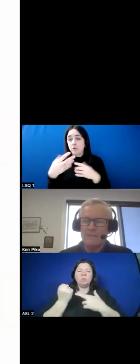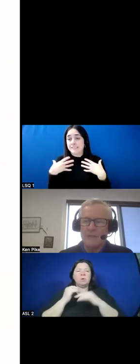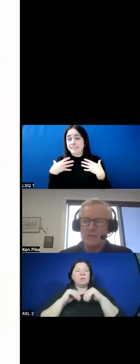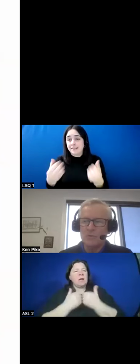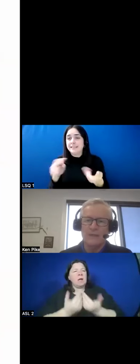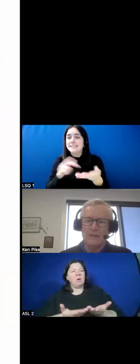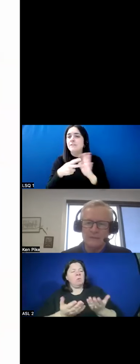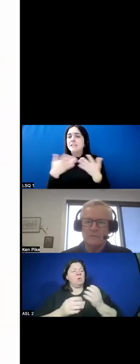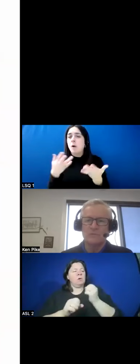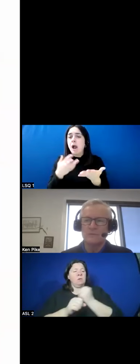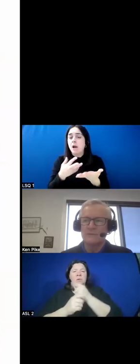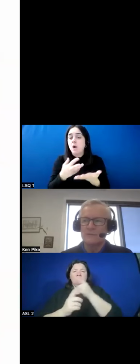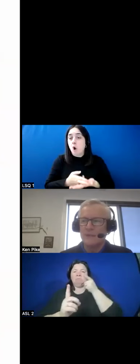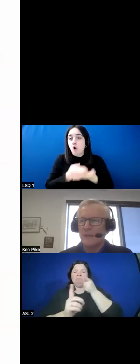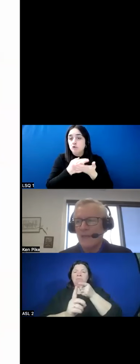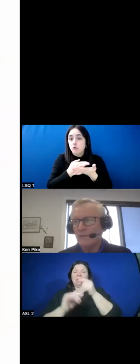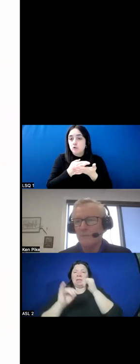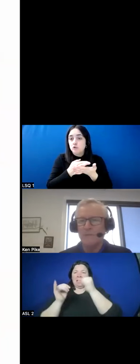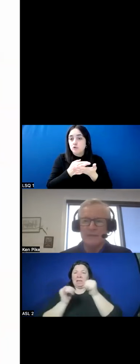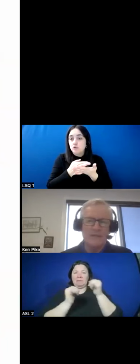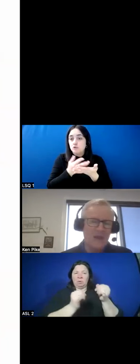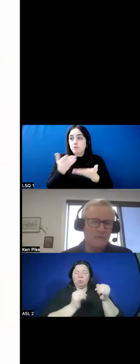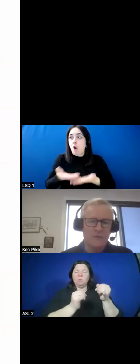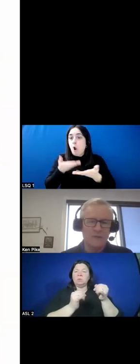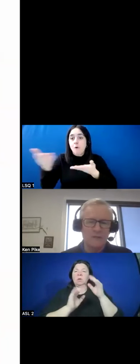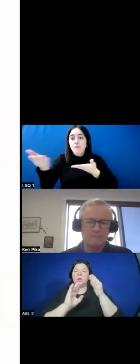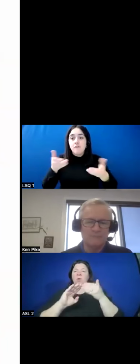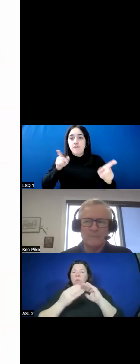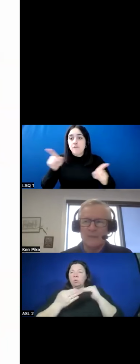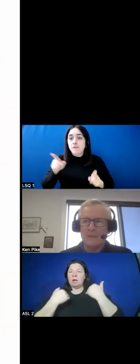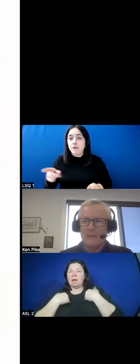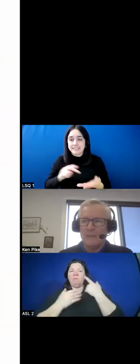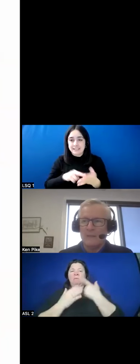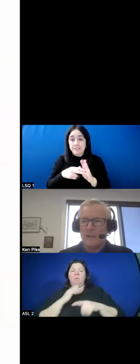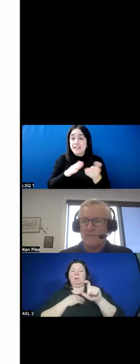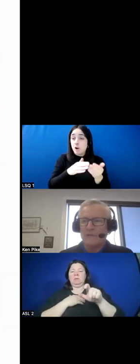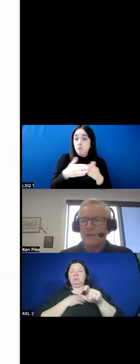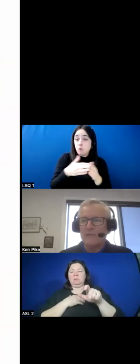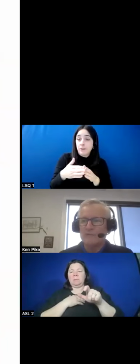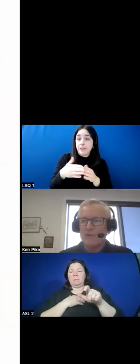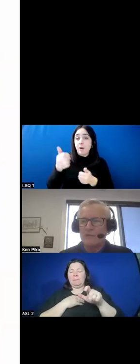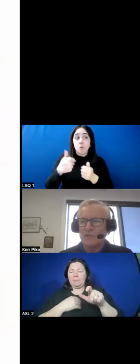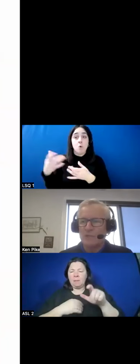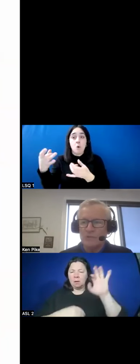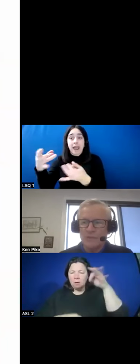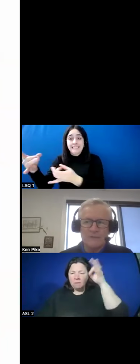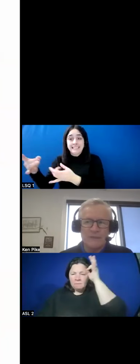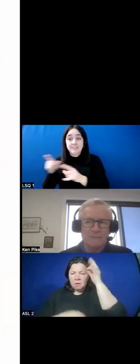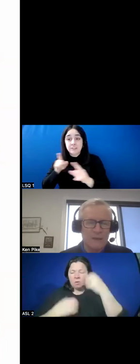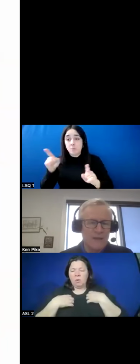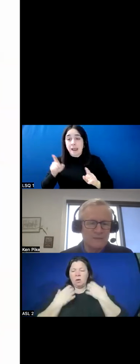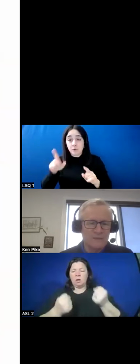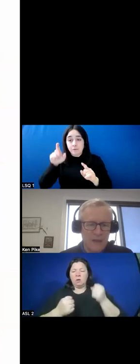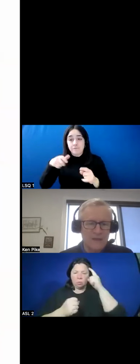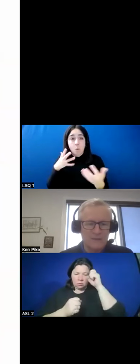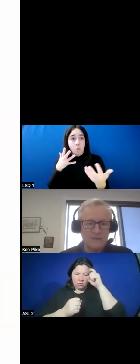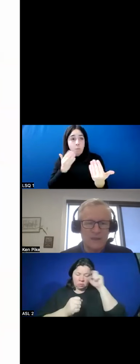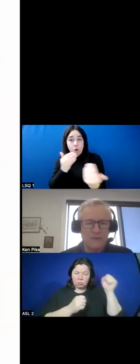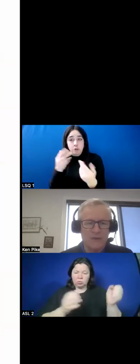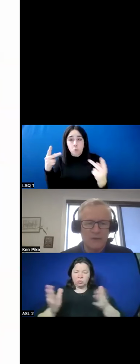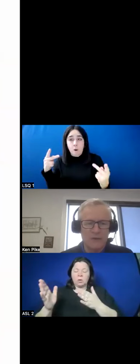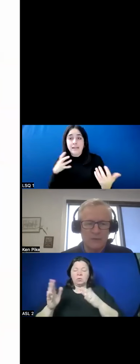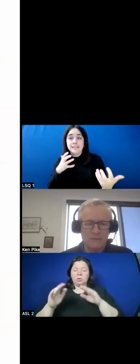des ressources de manière à ce que les individus et les communautés aient ce dont ils ont besoin. Une